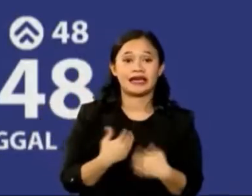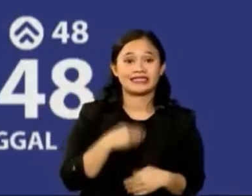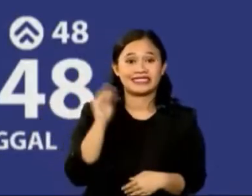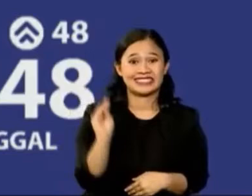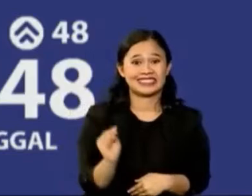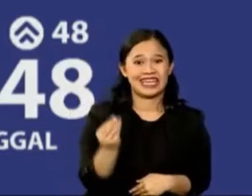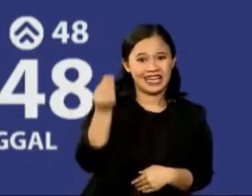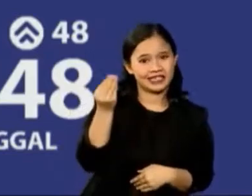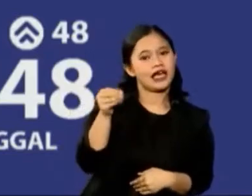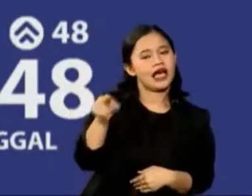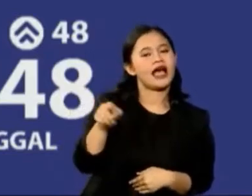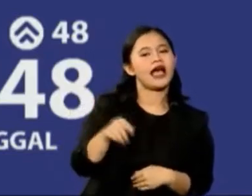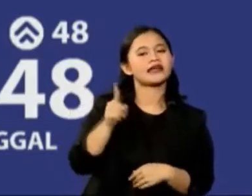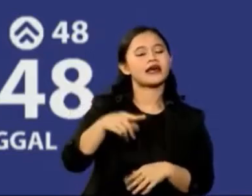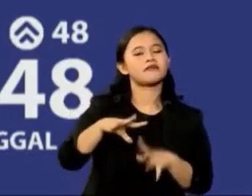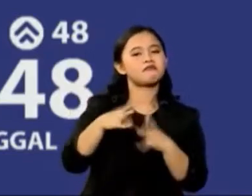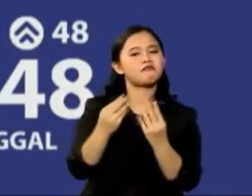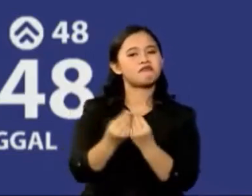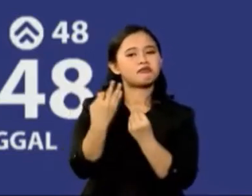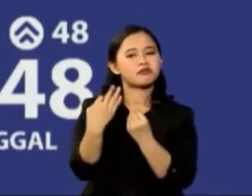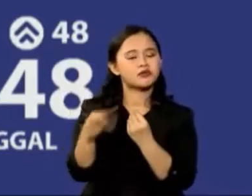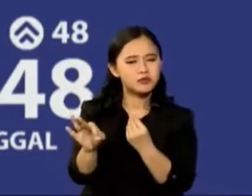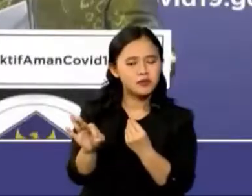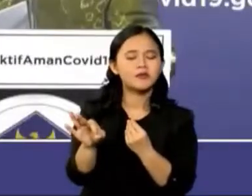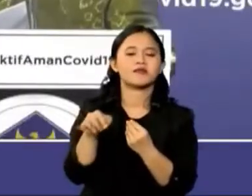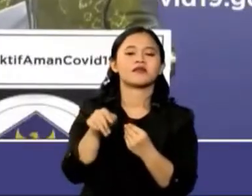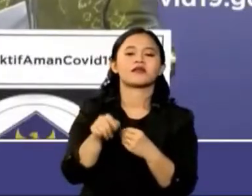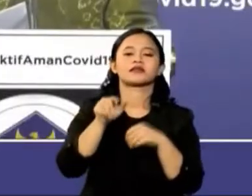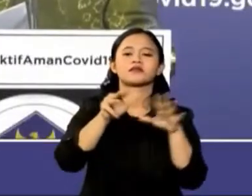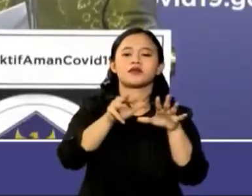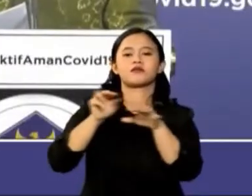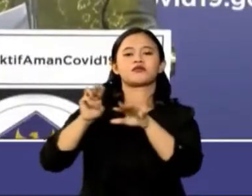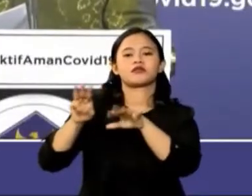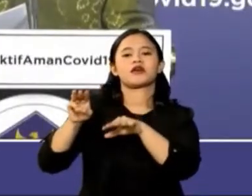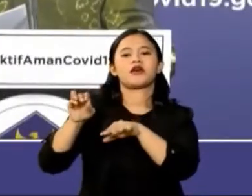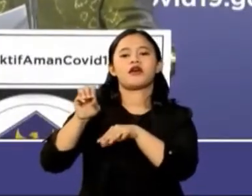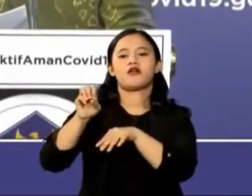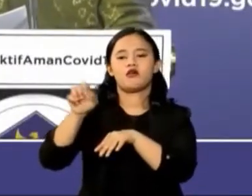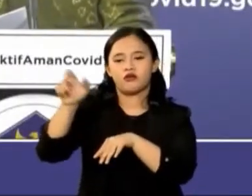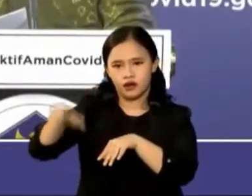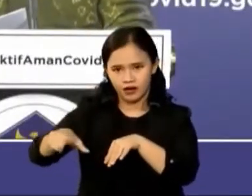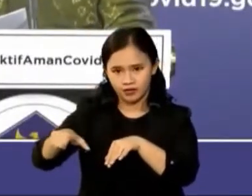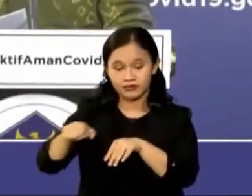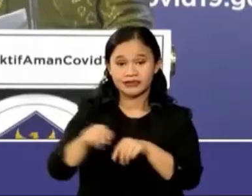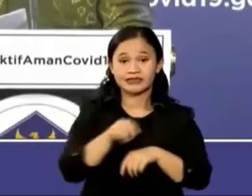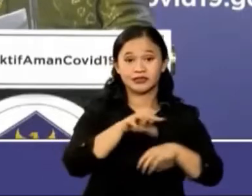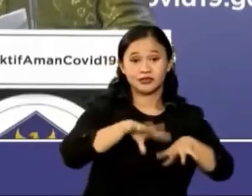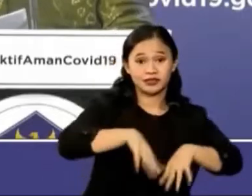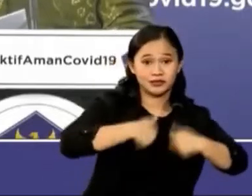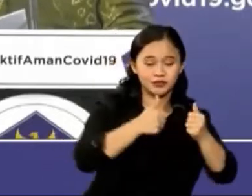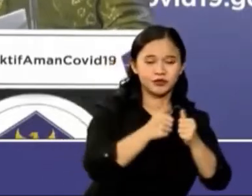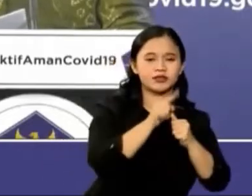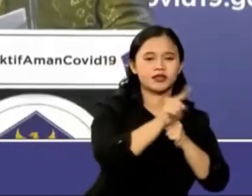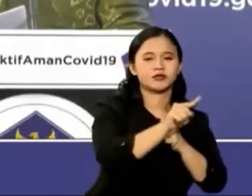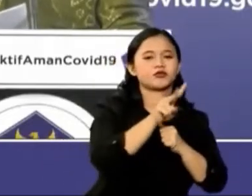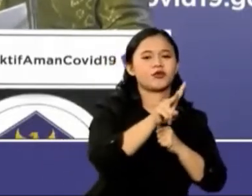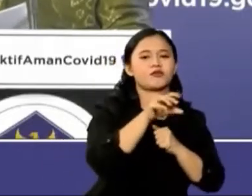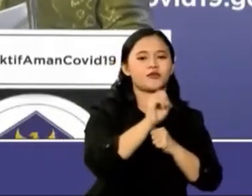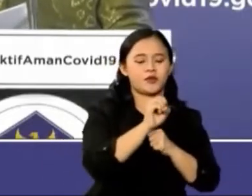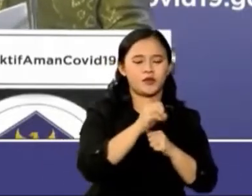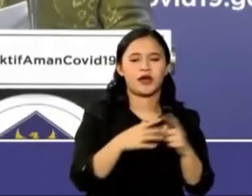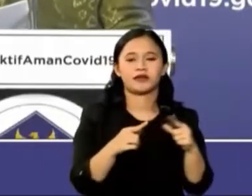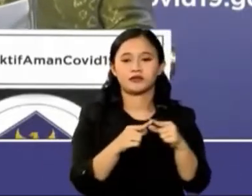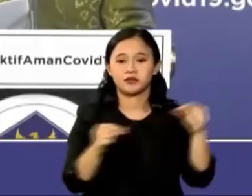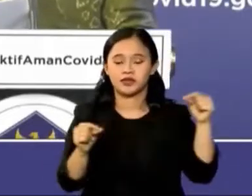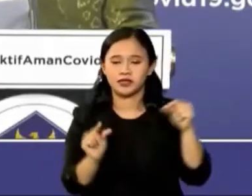93 kasus baru dan 120 sembuh. Kemudian Sumatera Utara,